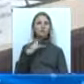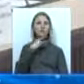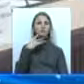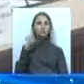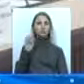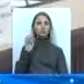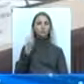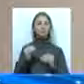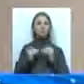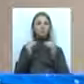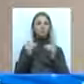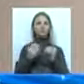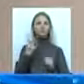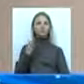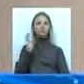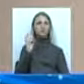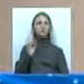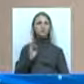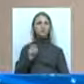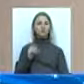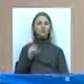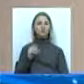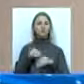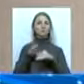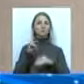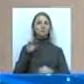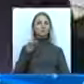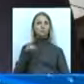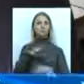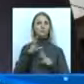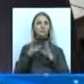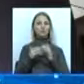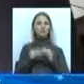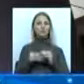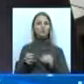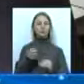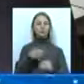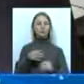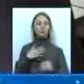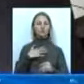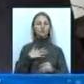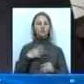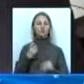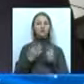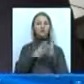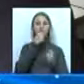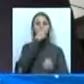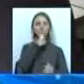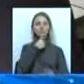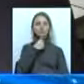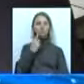алу көрсеткіші керісінше 4%-ға артқан. Ал депозиттерге келетін болса, ағымдағы жылдың 9 айдағы қорытындысына сәйкес, облыс